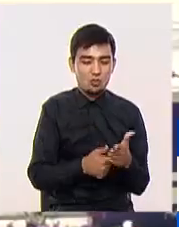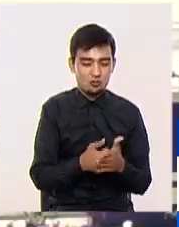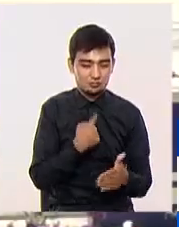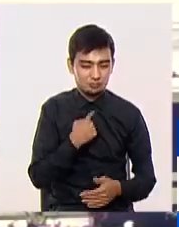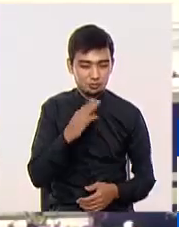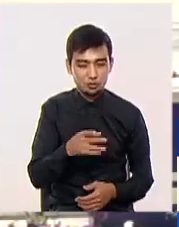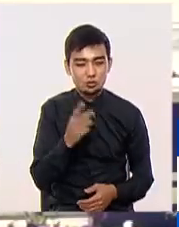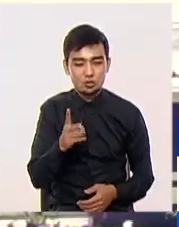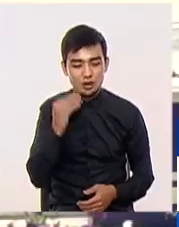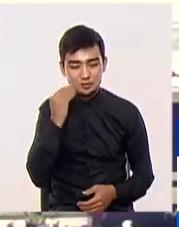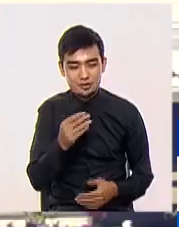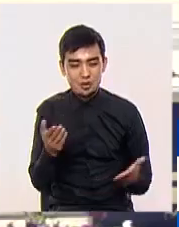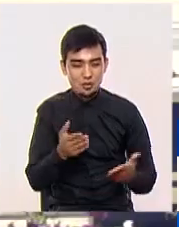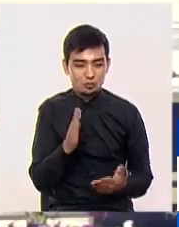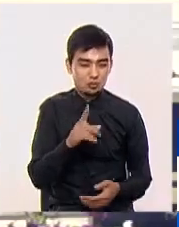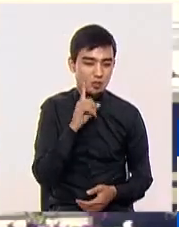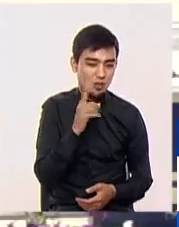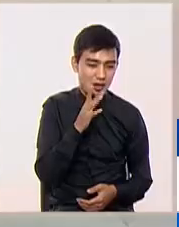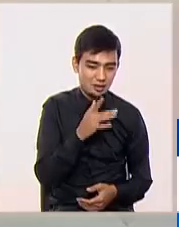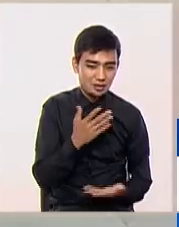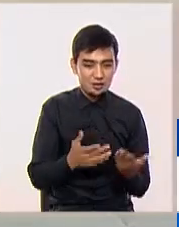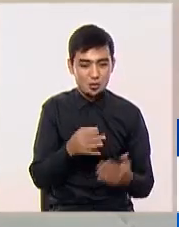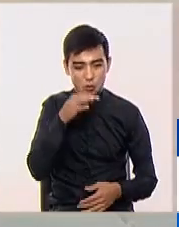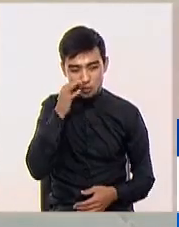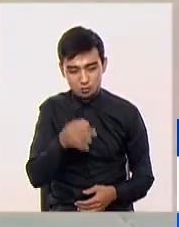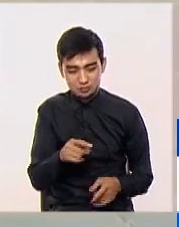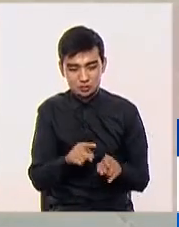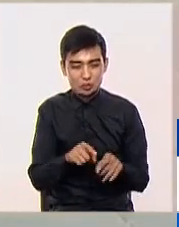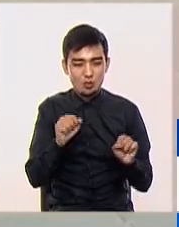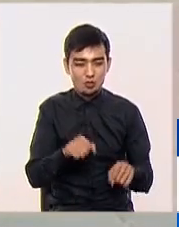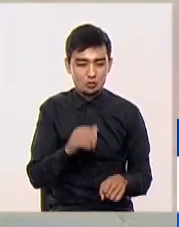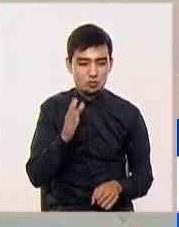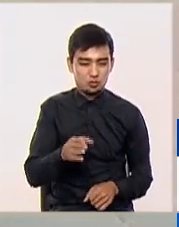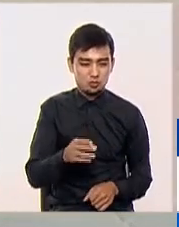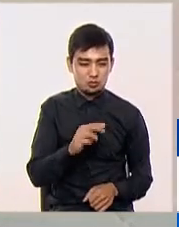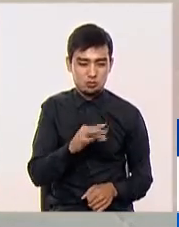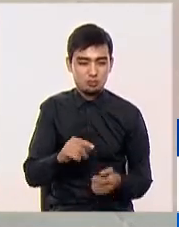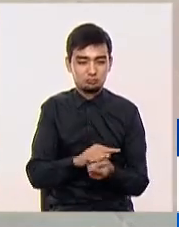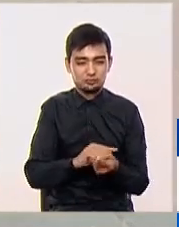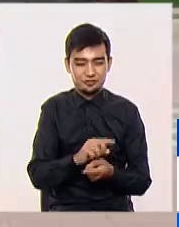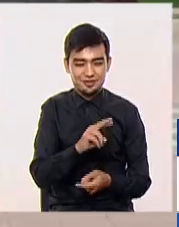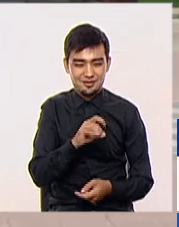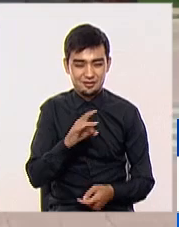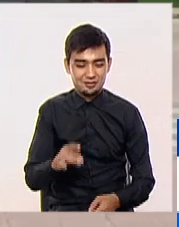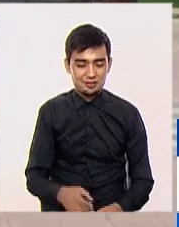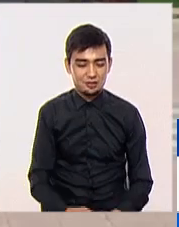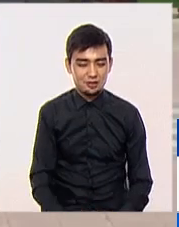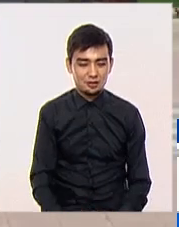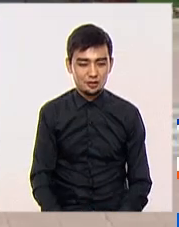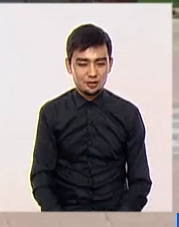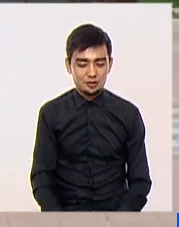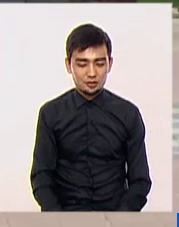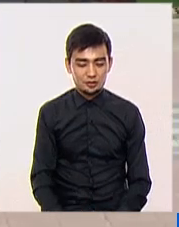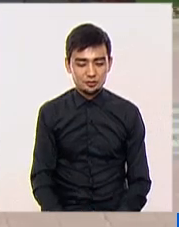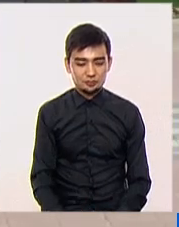будут отдавать предпочтение, молодому возрасту или опыту, можно будет судить по обновлению кадров. Нина Шапо, Елена